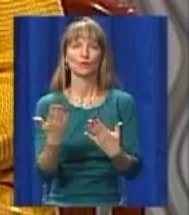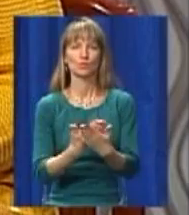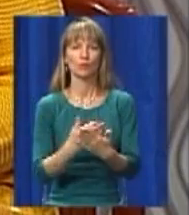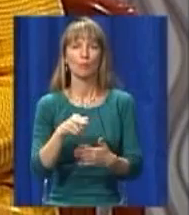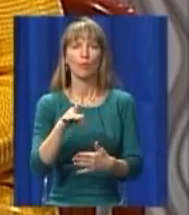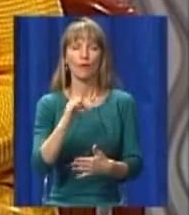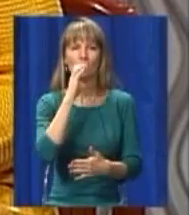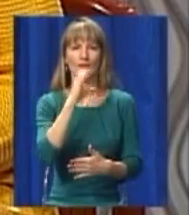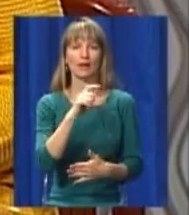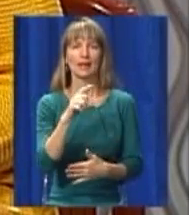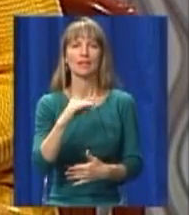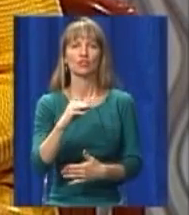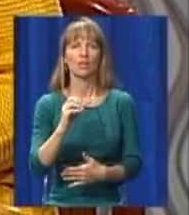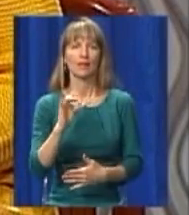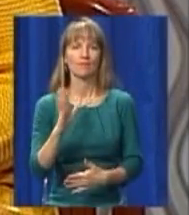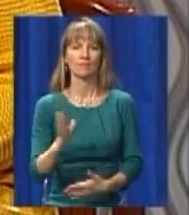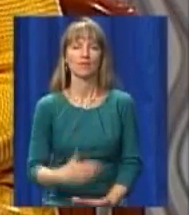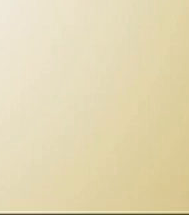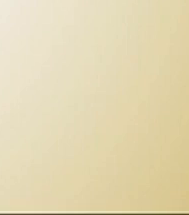про вовків-хижаків.